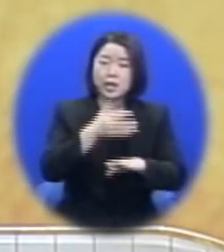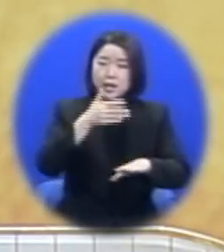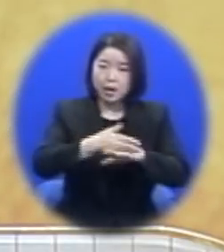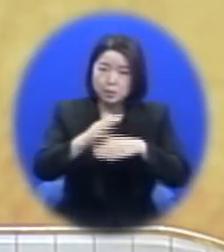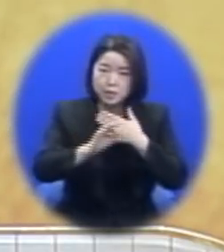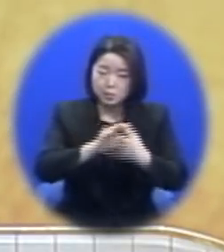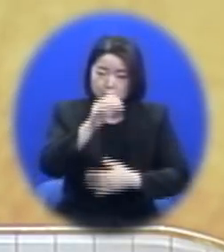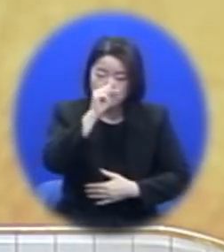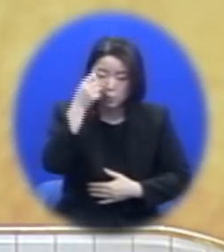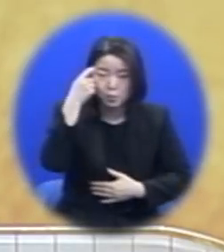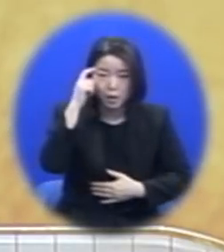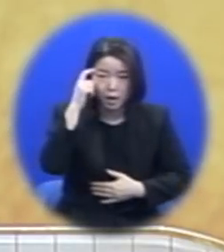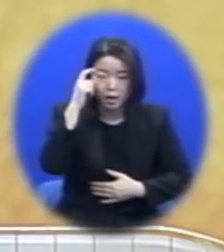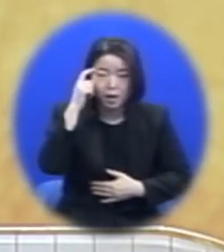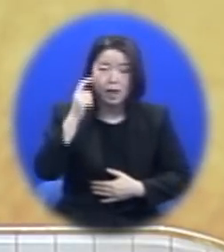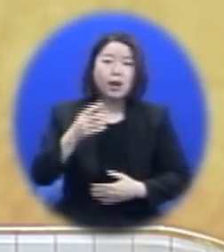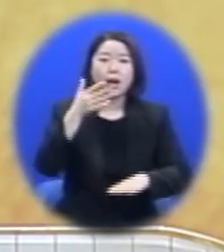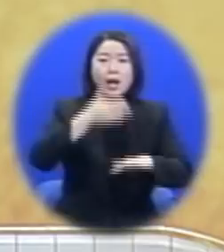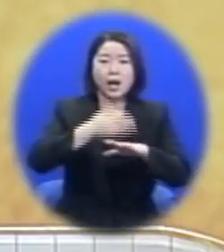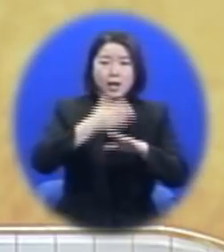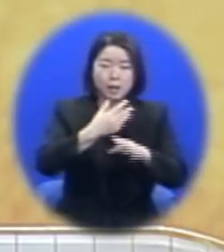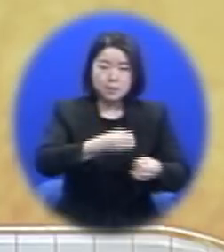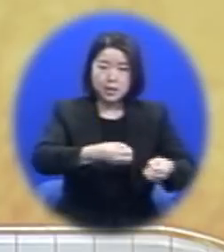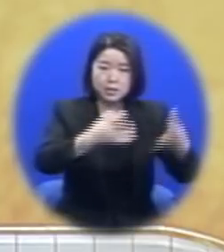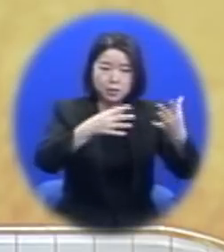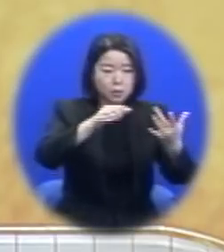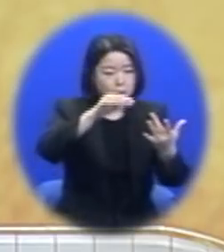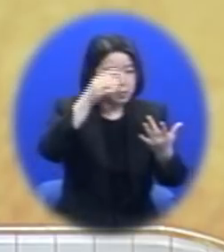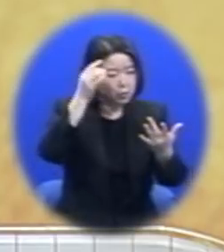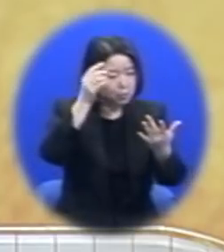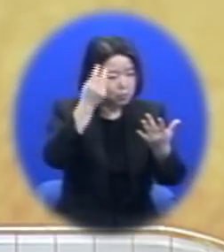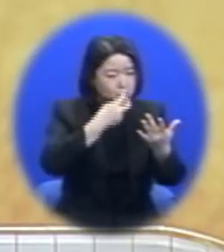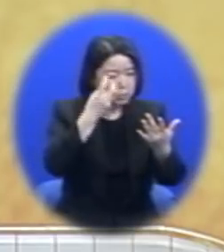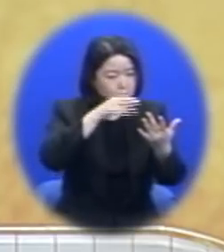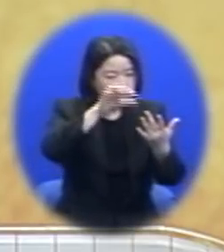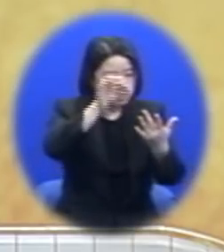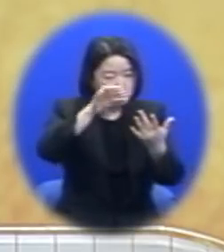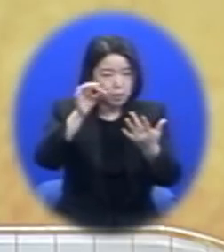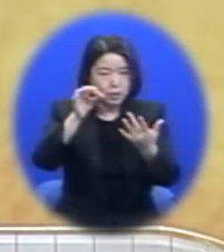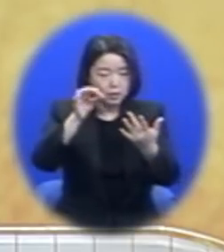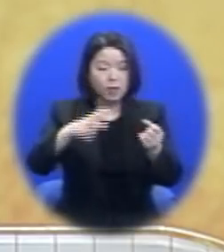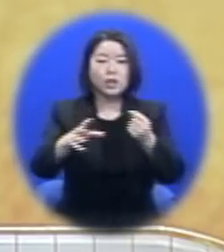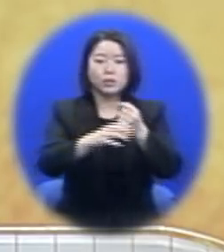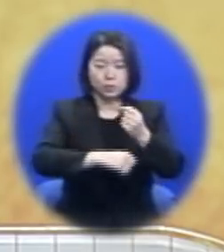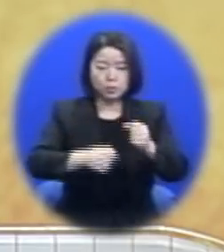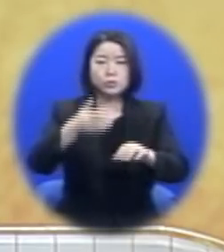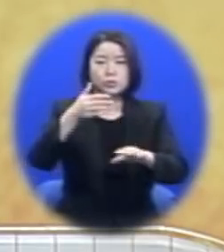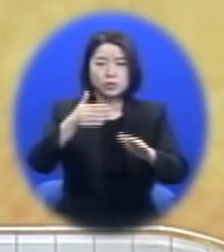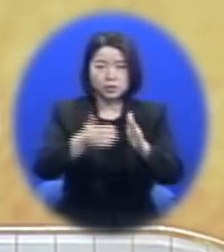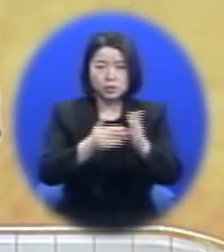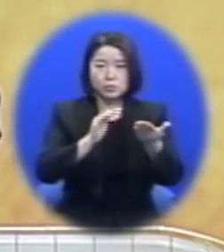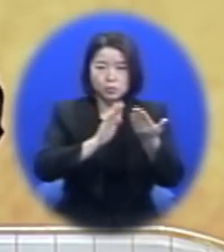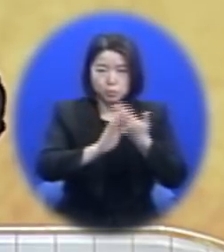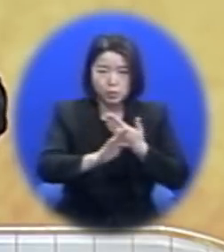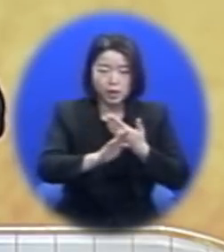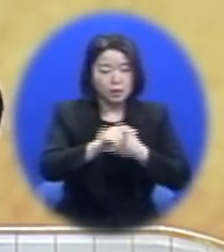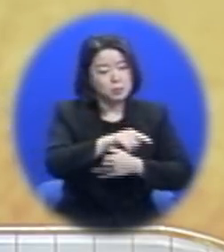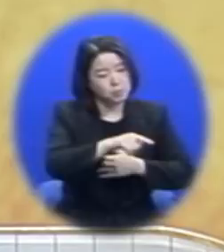좋을까? 감사절을 택하다 보니까 추수가 끝나고 요때가 좋겠다. 그래서 정한